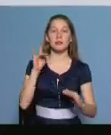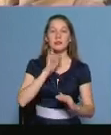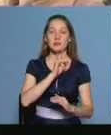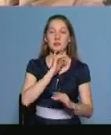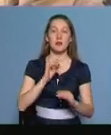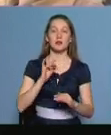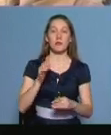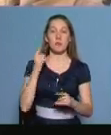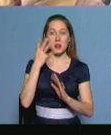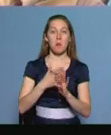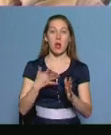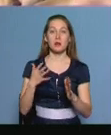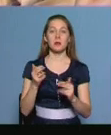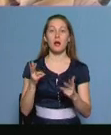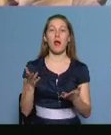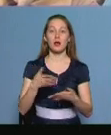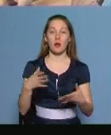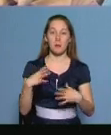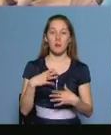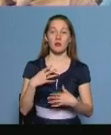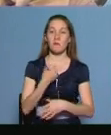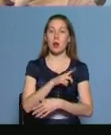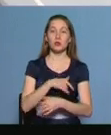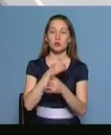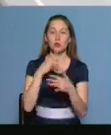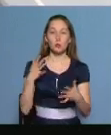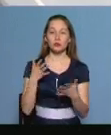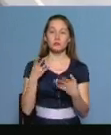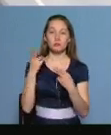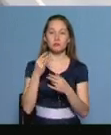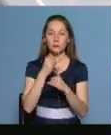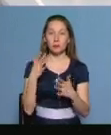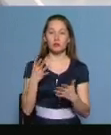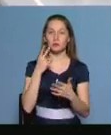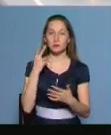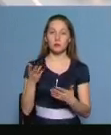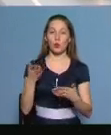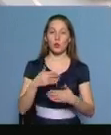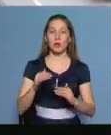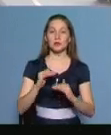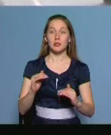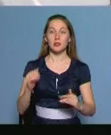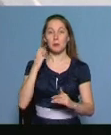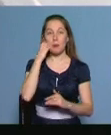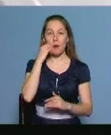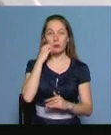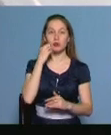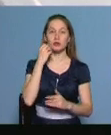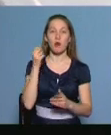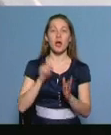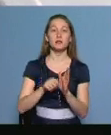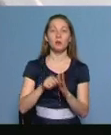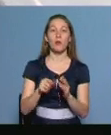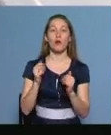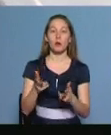Понимаете, как нам дойти? Не в больницу, никак. Посмотрите, у нас бабульки, дедульки, а дети, а зимой.